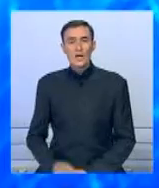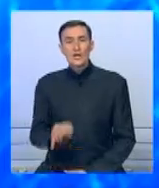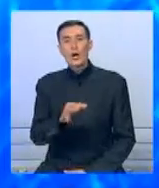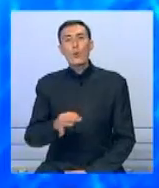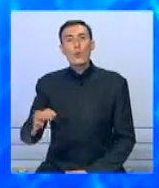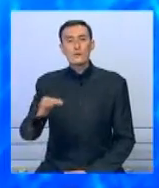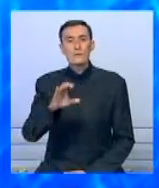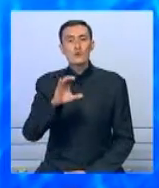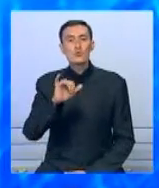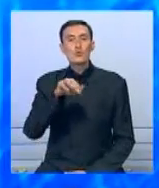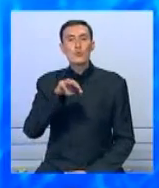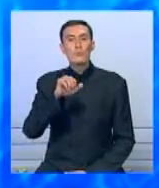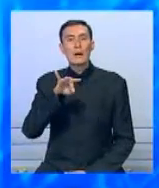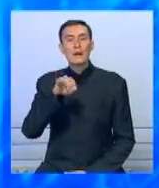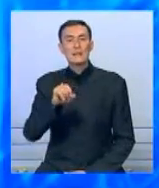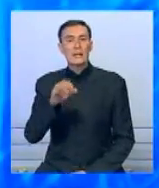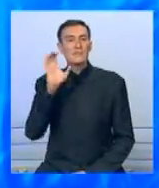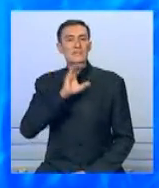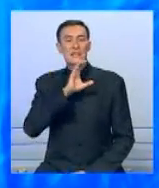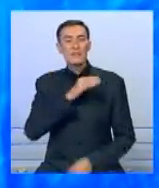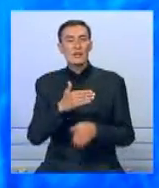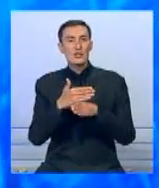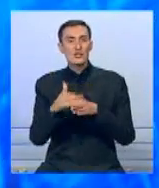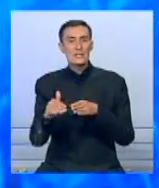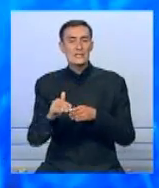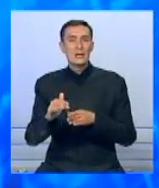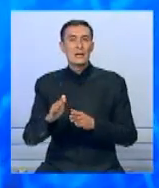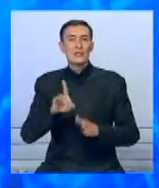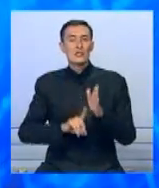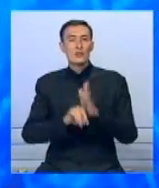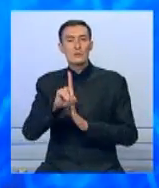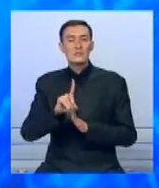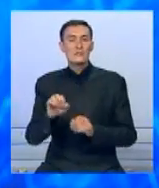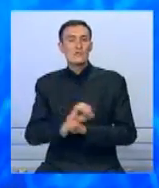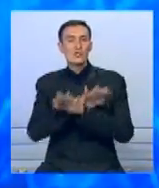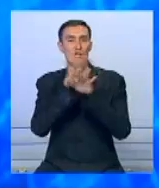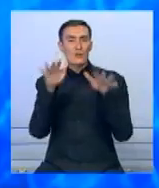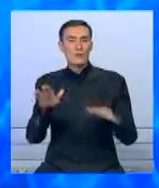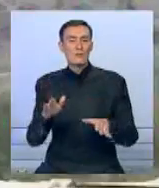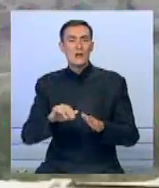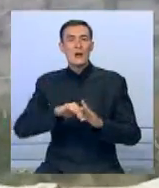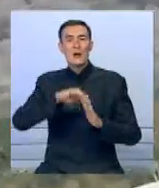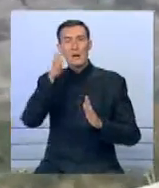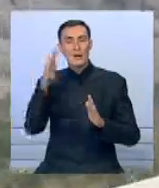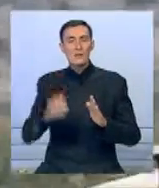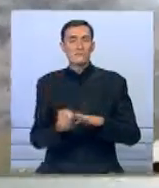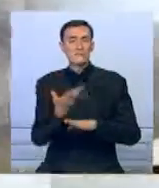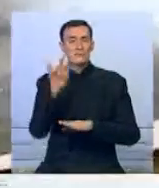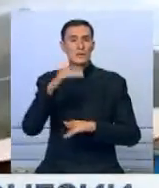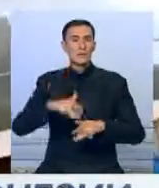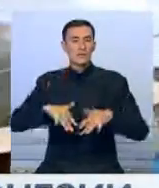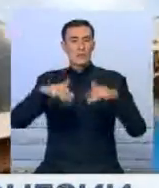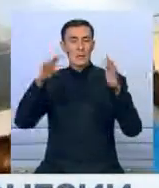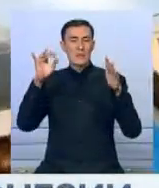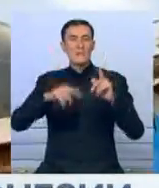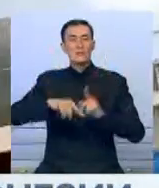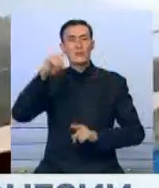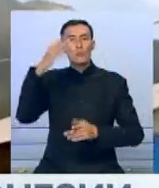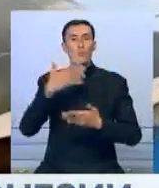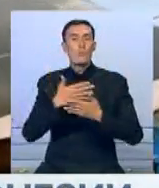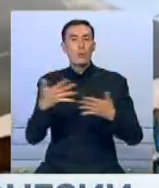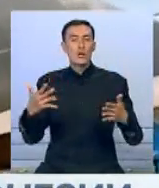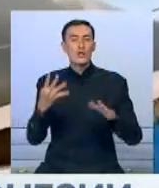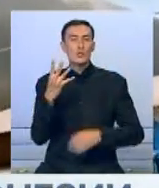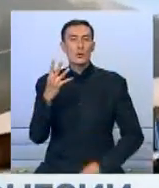тем временем на острове Суматра в северной части Индонезии началось извержение вулкана Огненная гора выбросила стоп дыма и пепла на высоту более